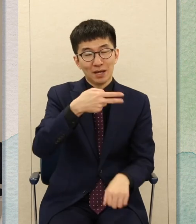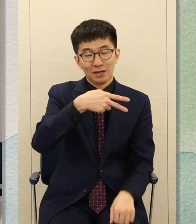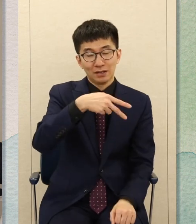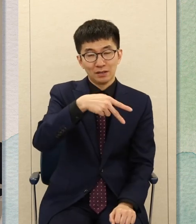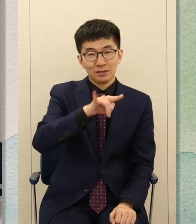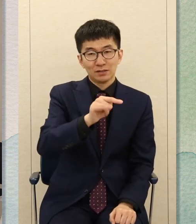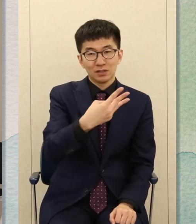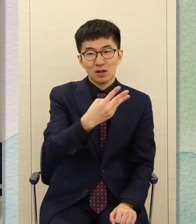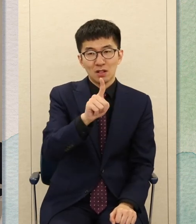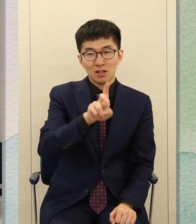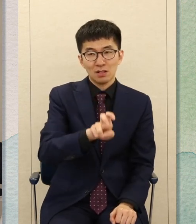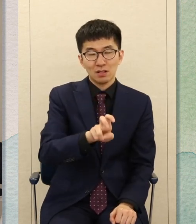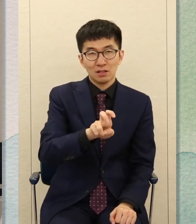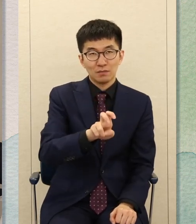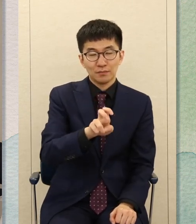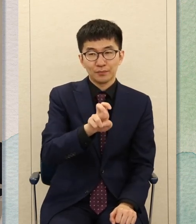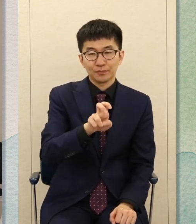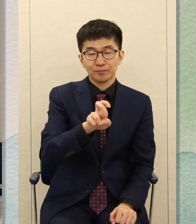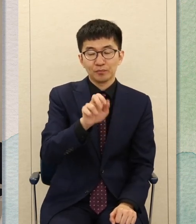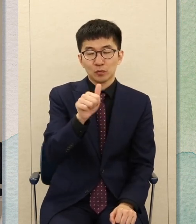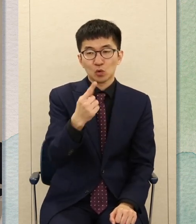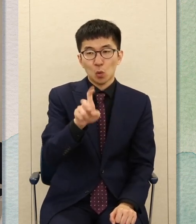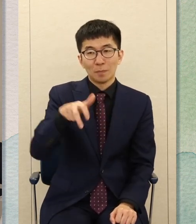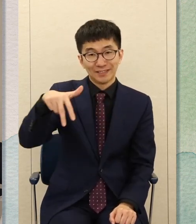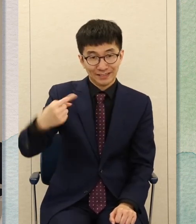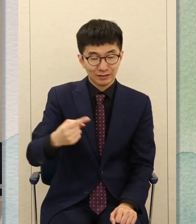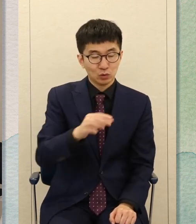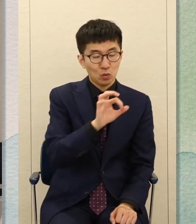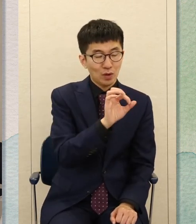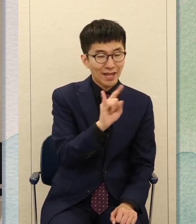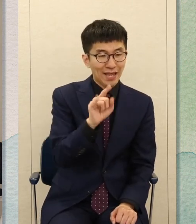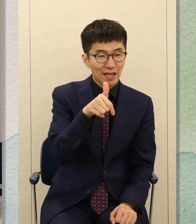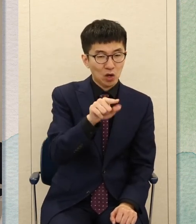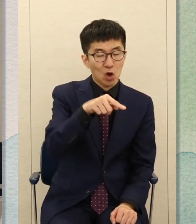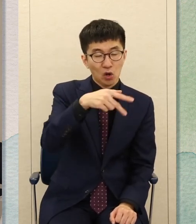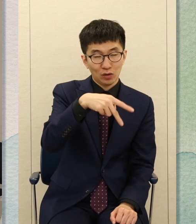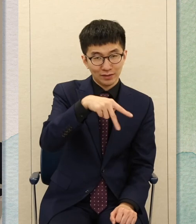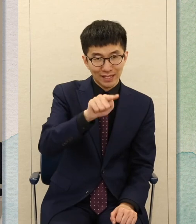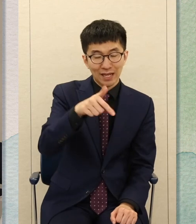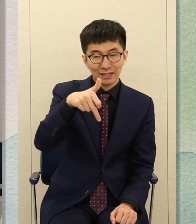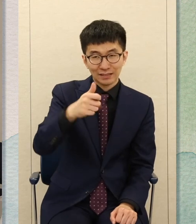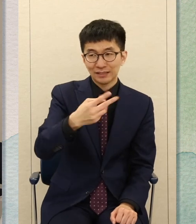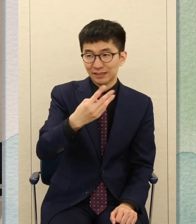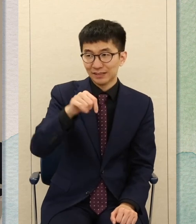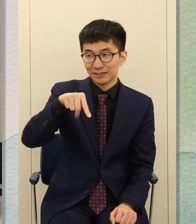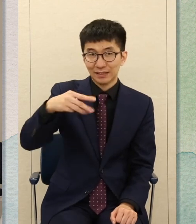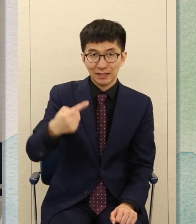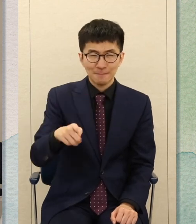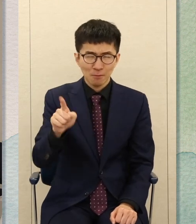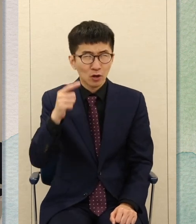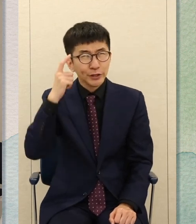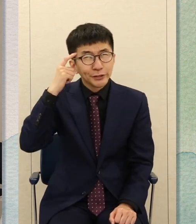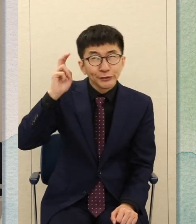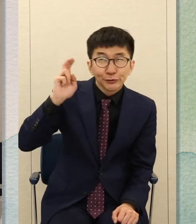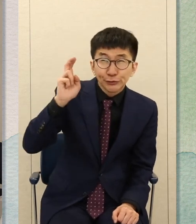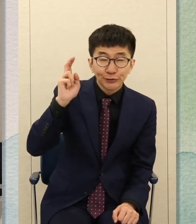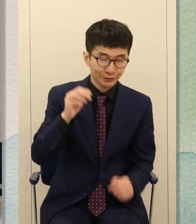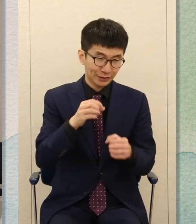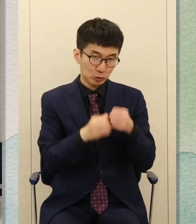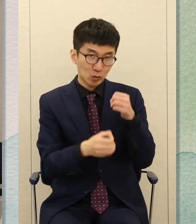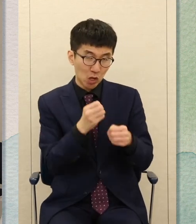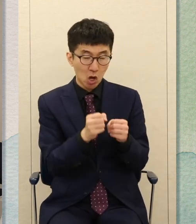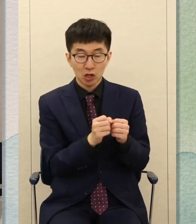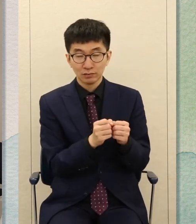전집, 에거서 크리스티 전집 이런 것들 나쁘지 않다. 저는 생각합니다. 왜? 하나 읽으면 9권, 18권 뭐 수없이 읽게